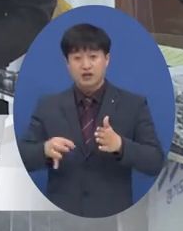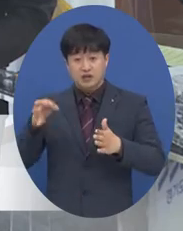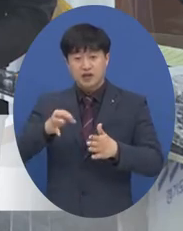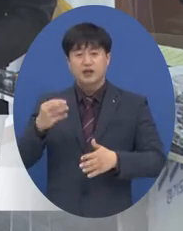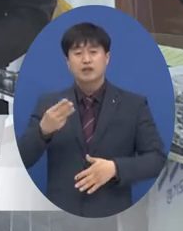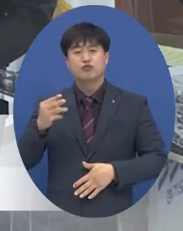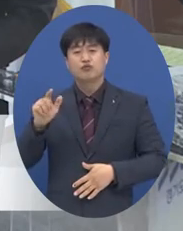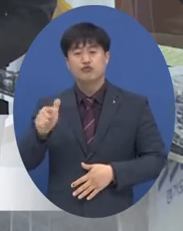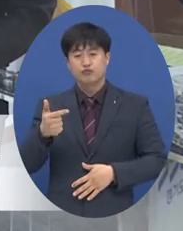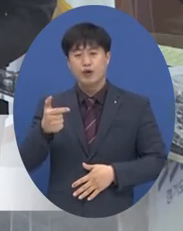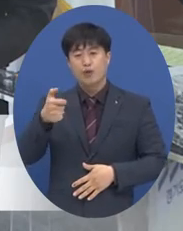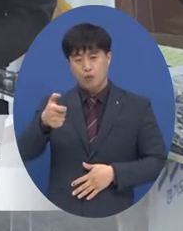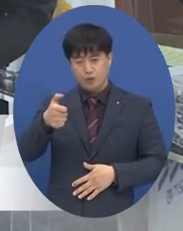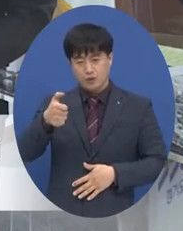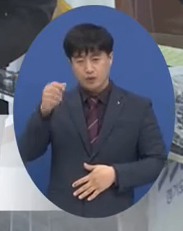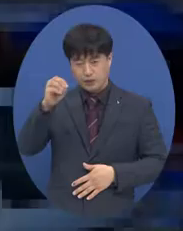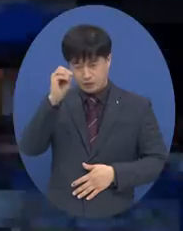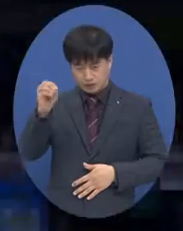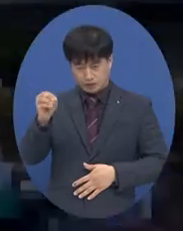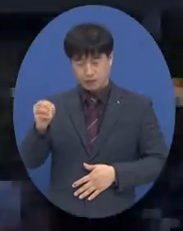50% 에 달합니다